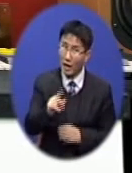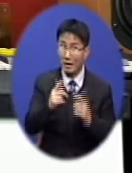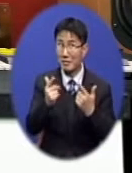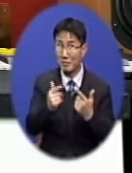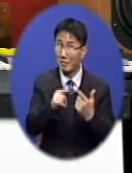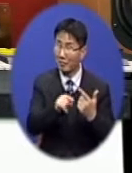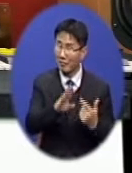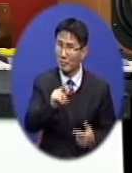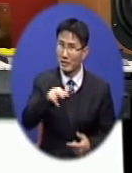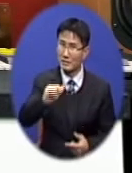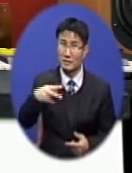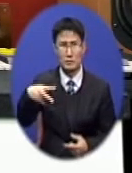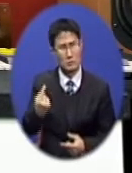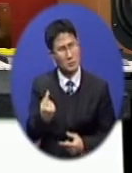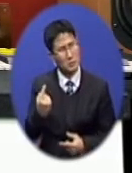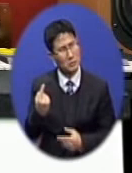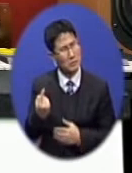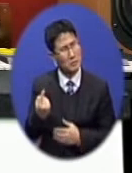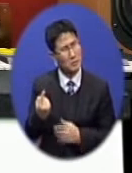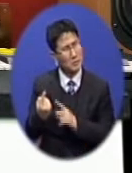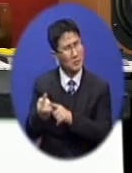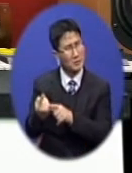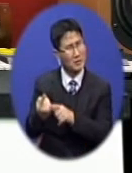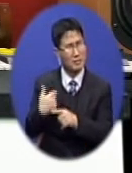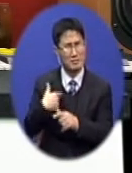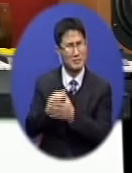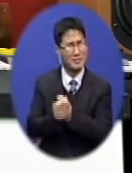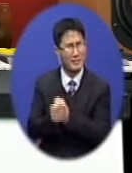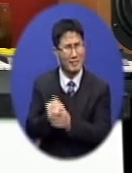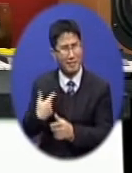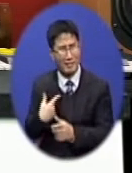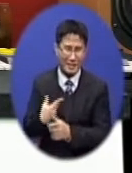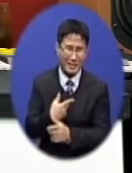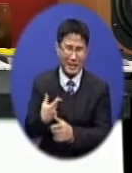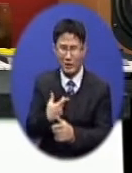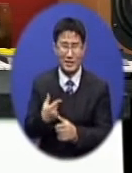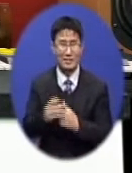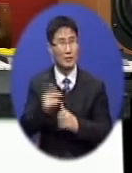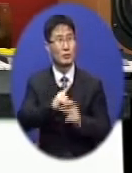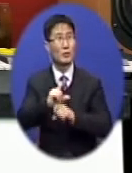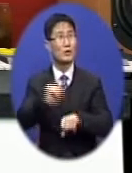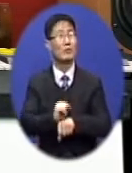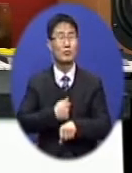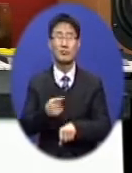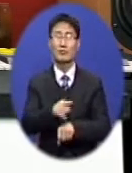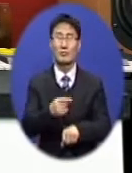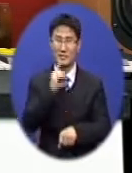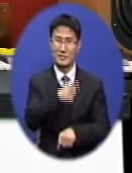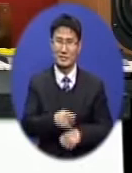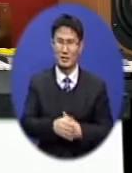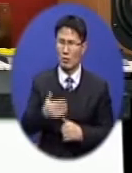아니세요? 어? 박진도 씨보다 더? 이렇게 하면 저는 박진도 씨랑 되게 친한데. 오, 친해도 뭐 더 잘 네. 부르는 건 더 잘 부르는 건